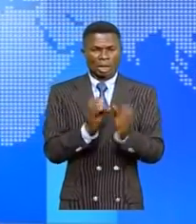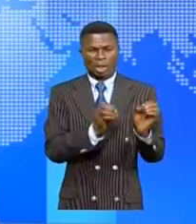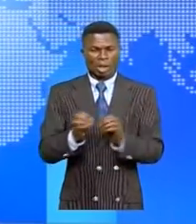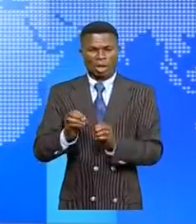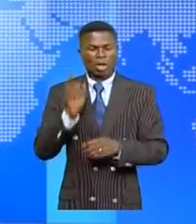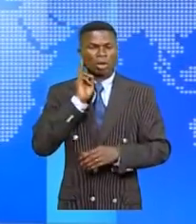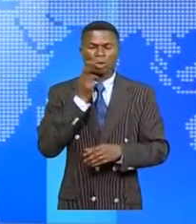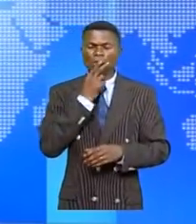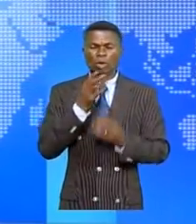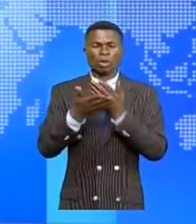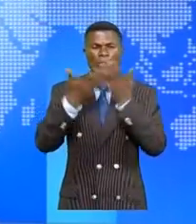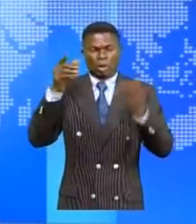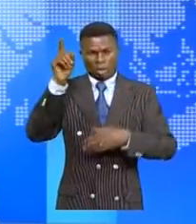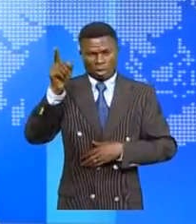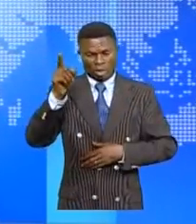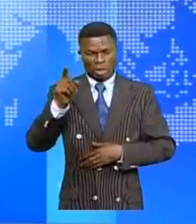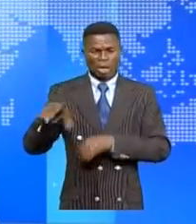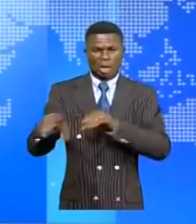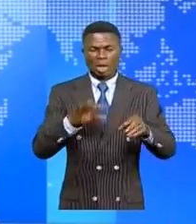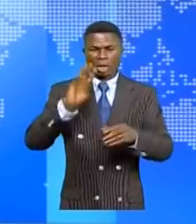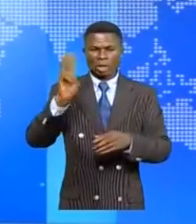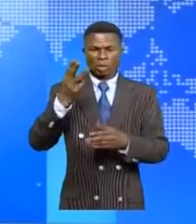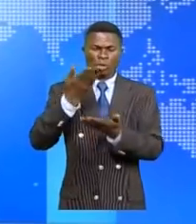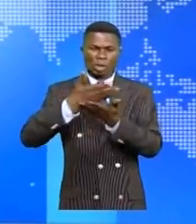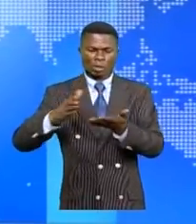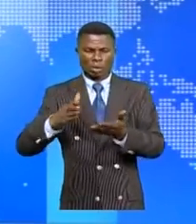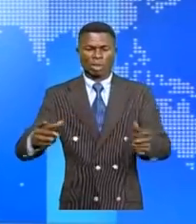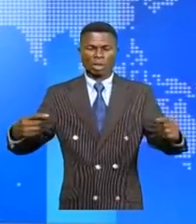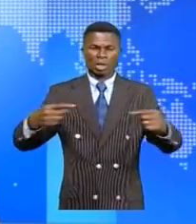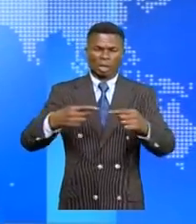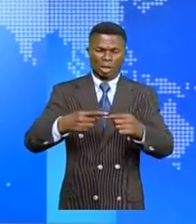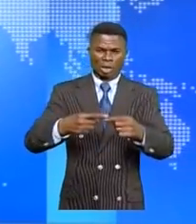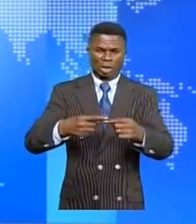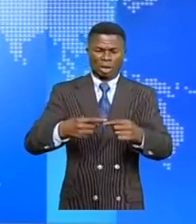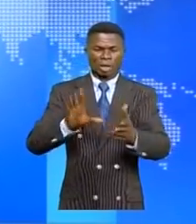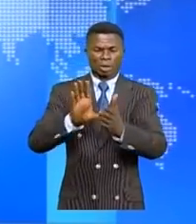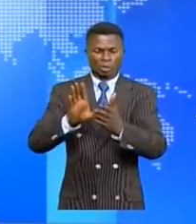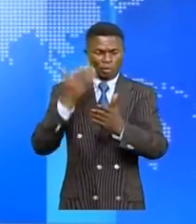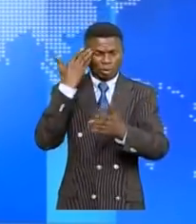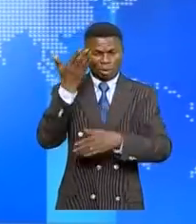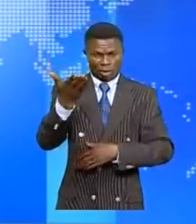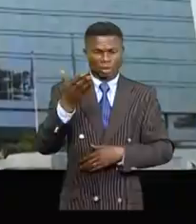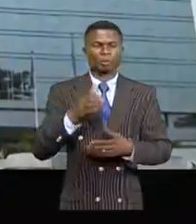l'hôtel Pullman la cérémonie de la 3e phase de dette croisée. Chimène Dondo était présente.